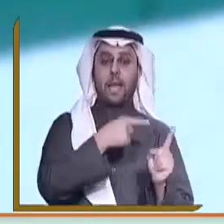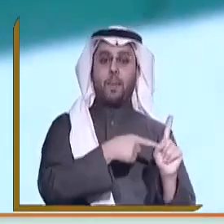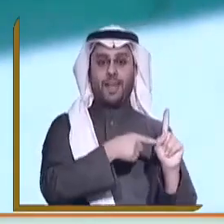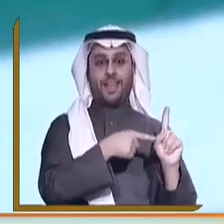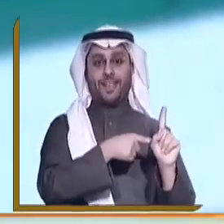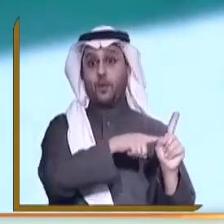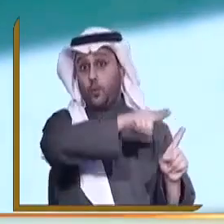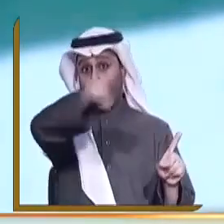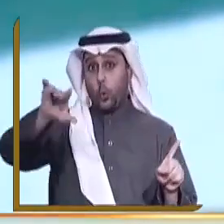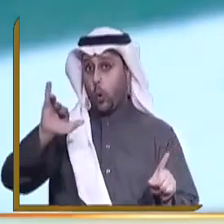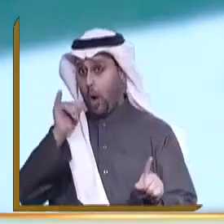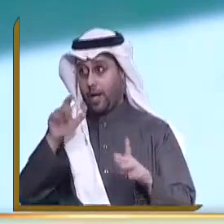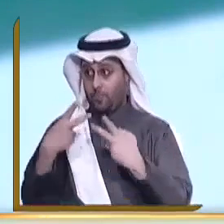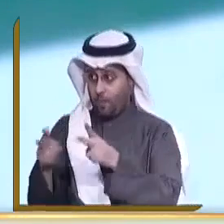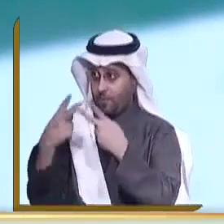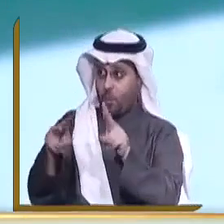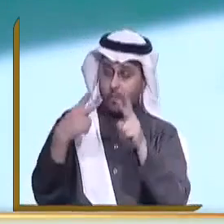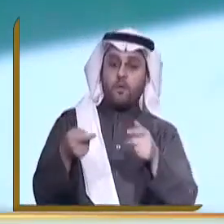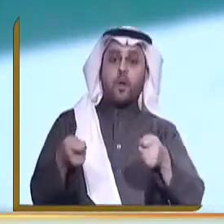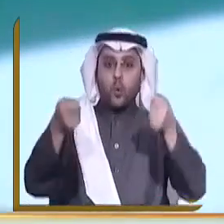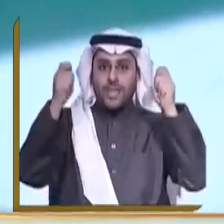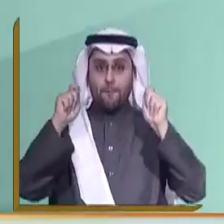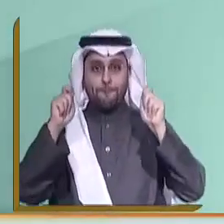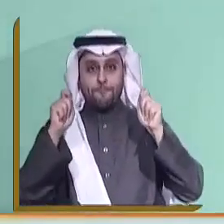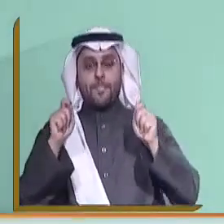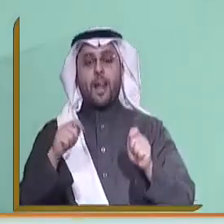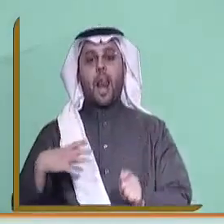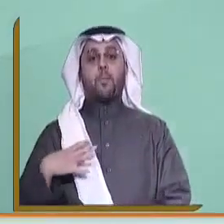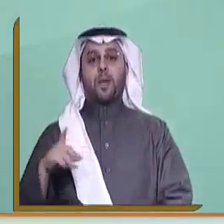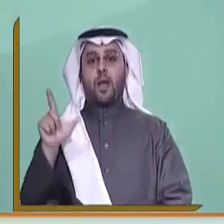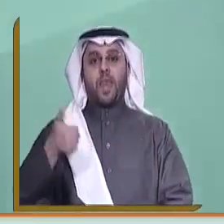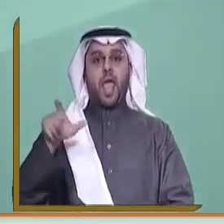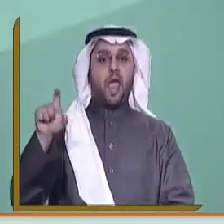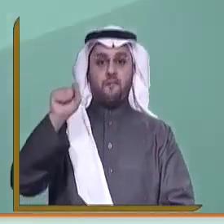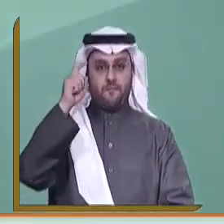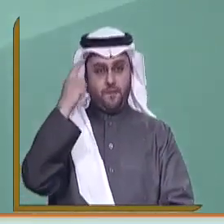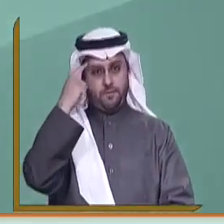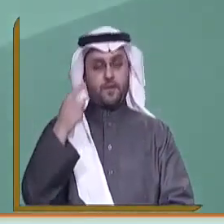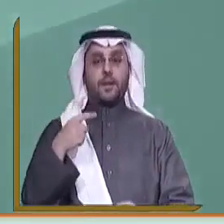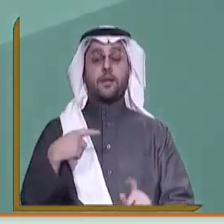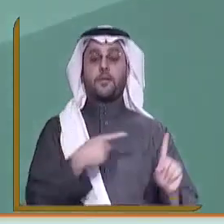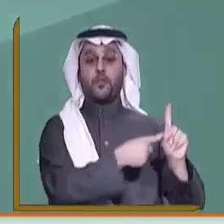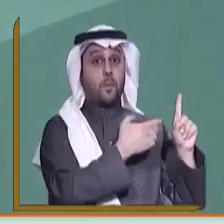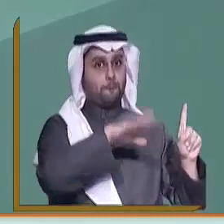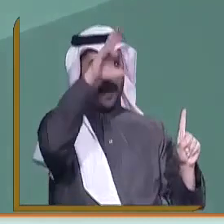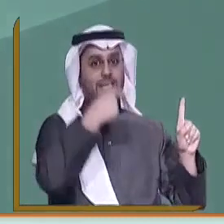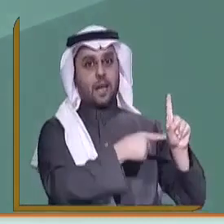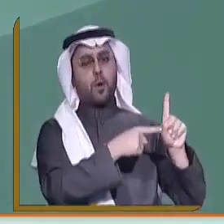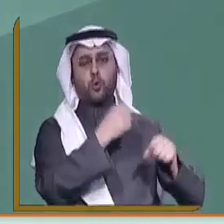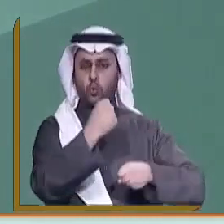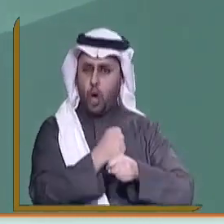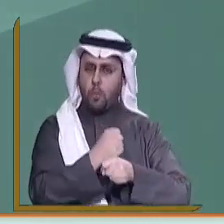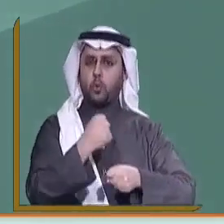نايف للامن العربي من الدرجه الممتازه وذلك تقديرا لجهوده لما قدمه من خدمات